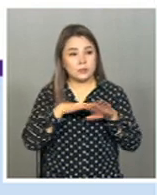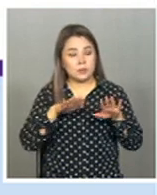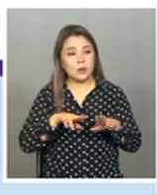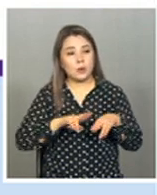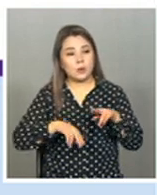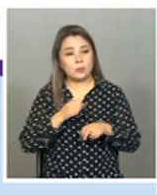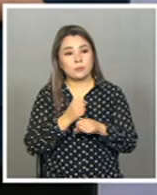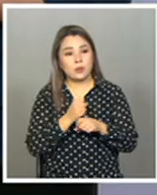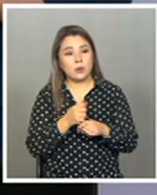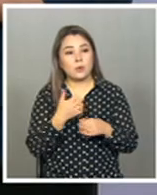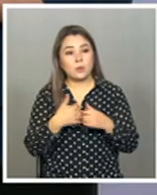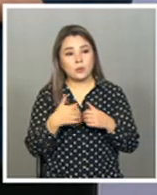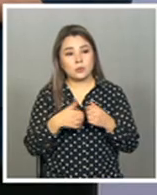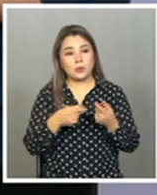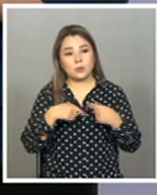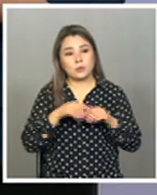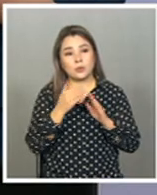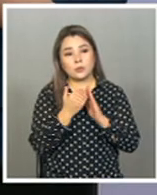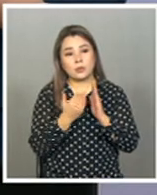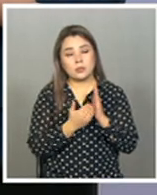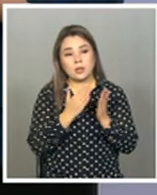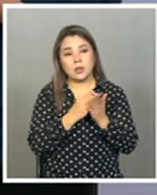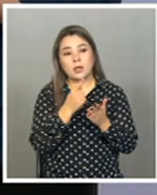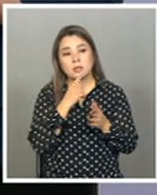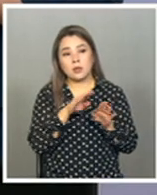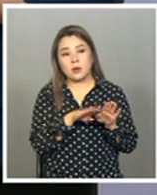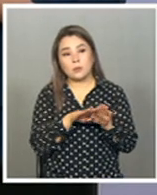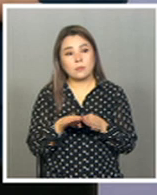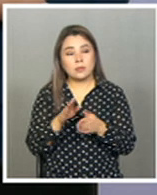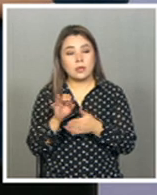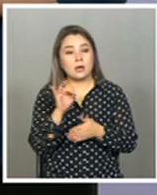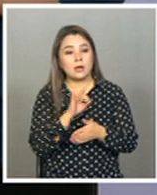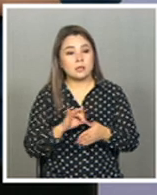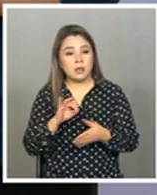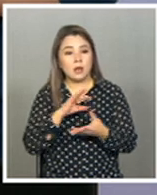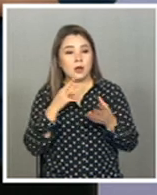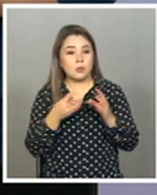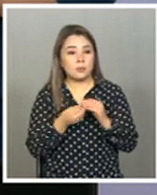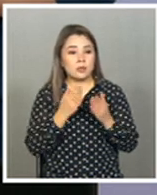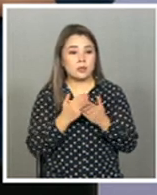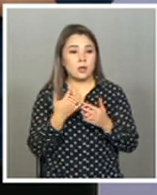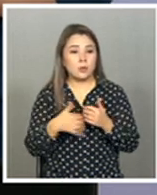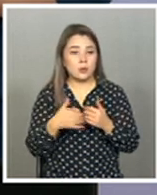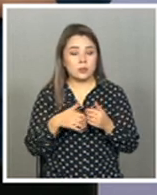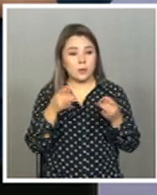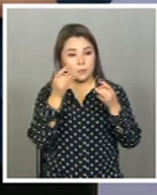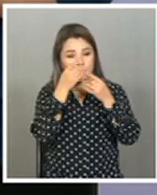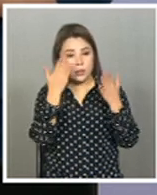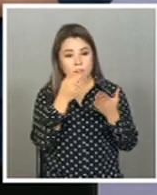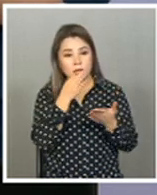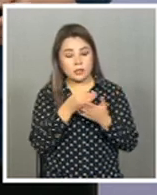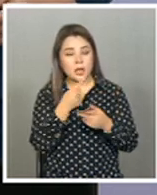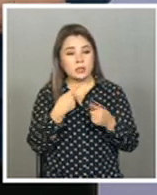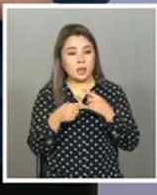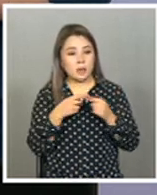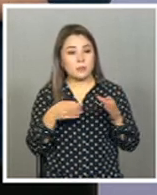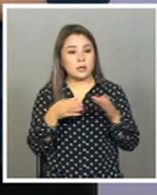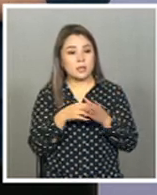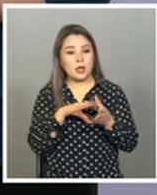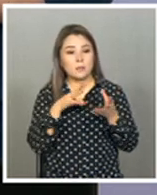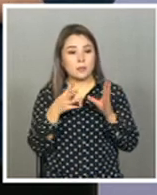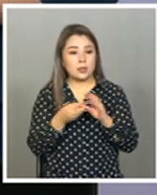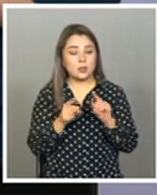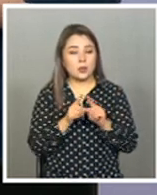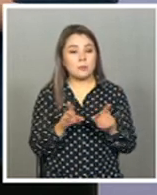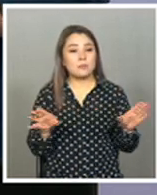ортақ жүйесі, тіл ортақтығы және тарихи қалыптасқан ортақ мәдениет бұл тайпаларды барынша